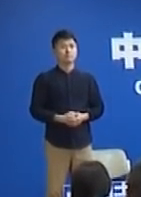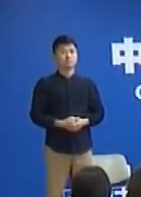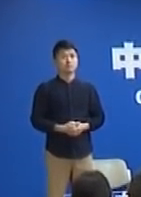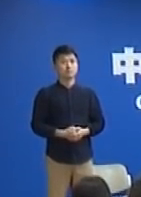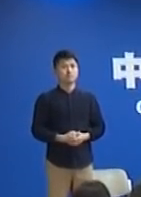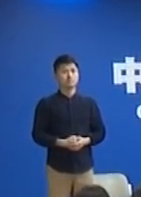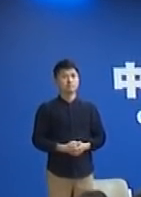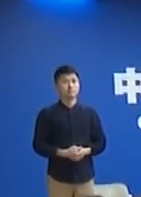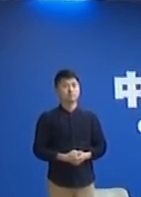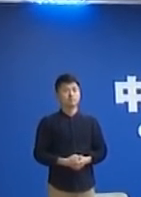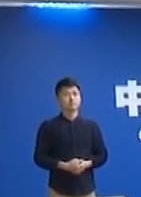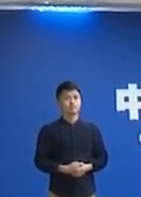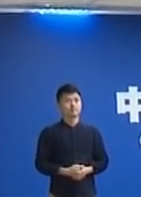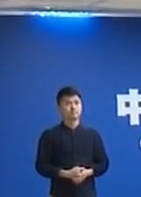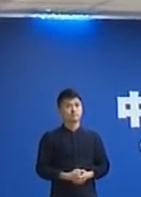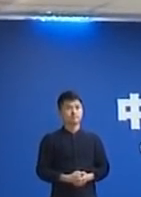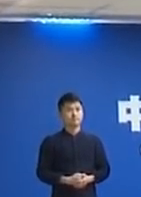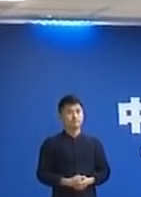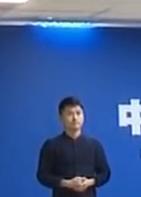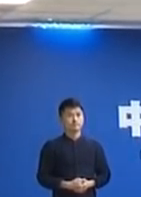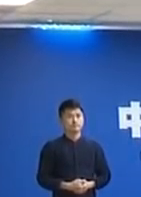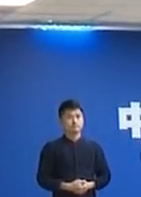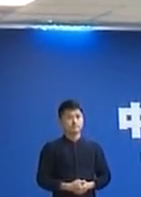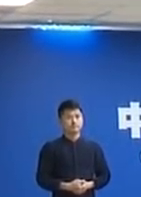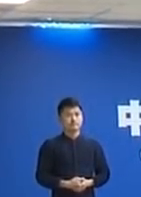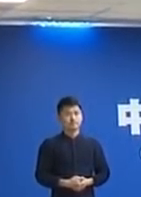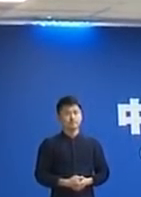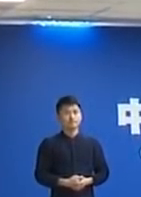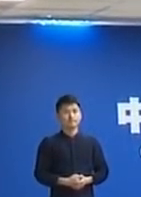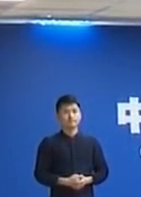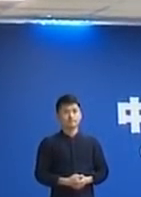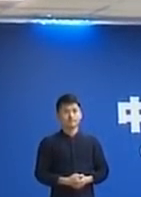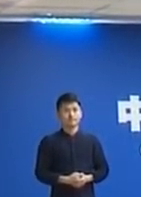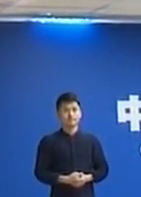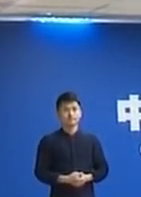电视王冠霖、黄燕玲，台湾台北报道。